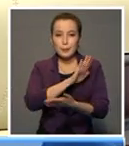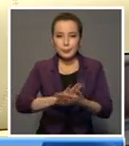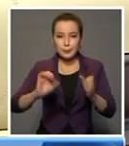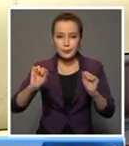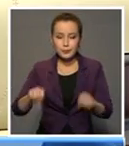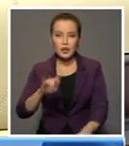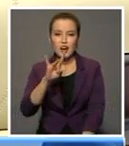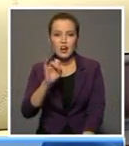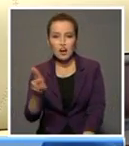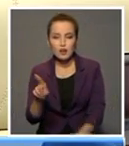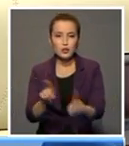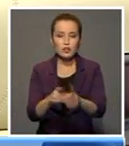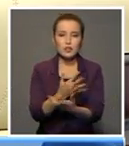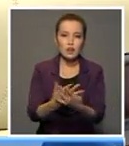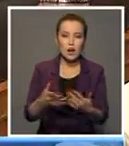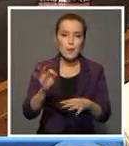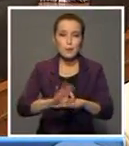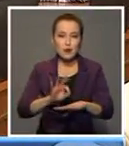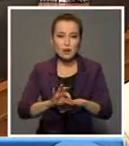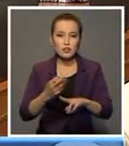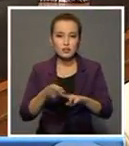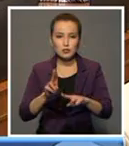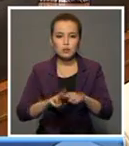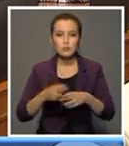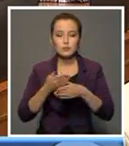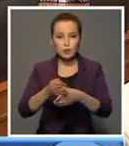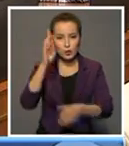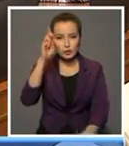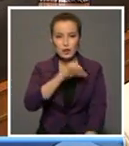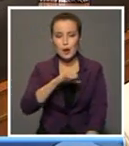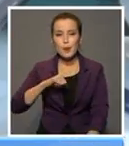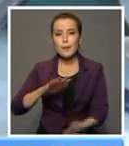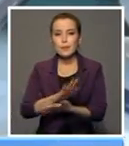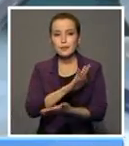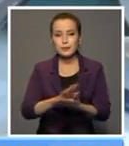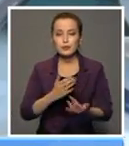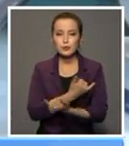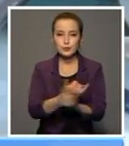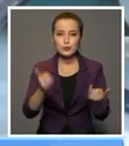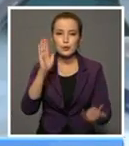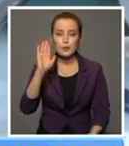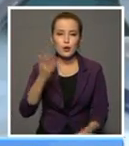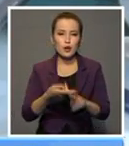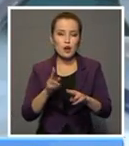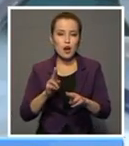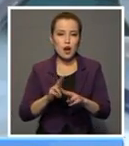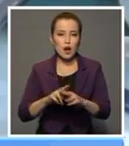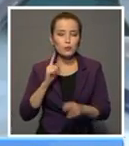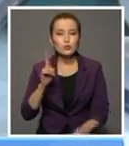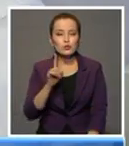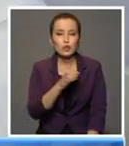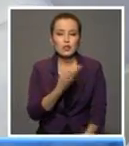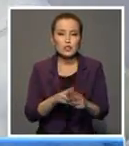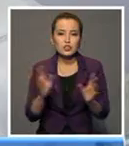ісік сынды аса қауіпті ауруға шалдыққан науқастарға да қазіргідей мемлекет тарапынан тегін медициналық көмек көрсетіледі. Өкінішке орай, әзірге